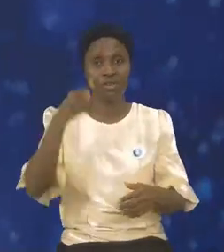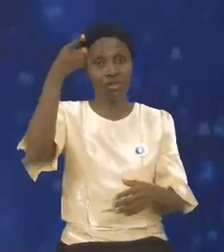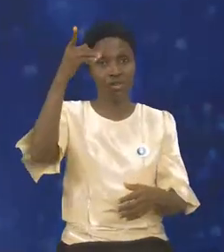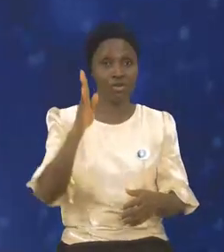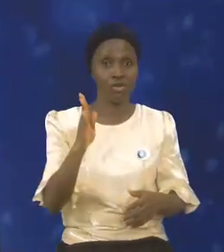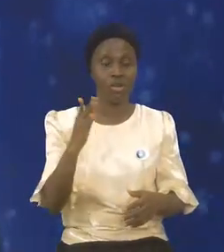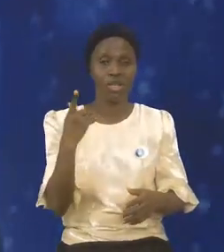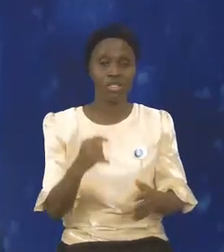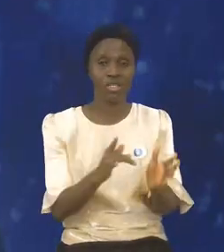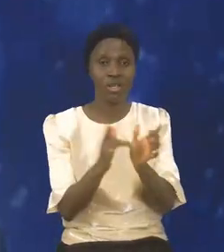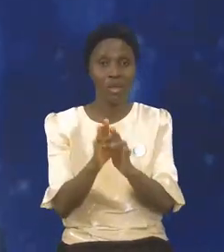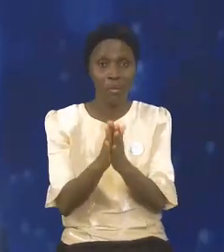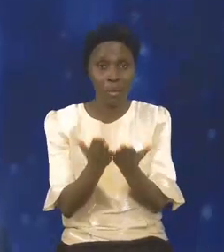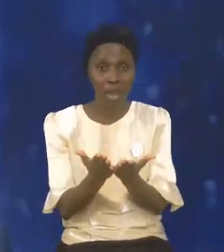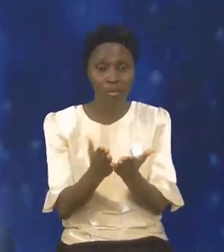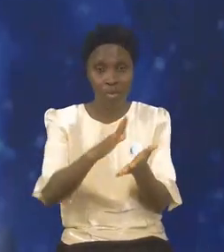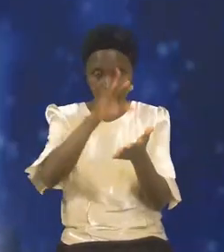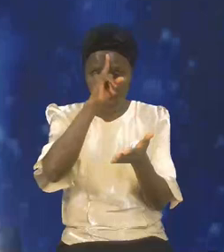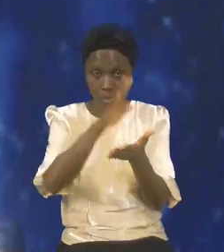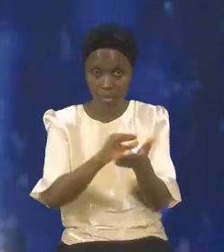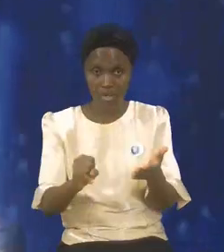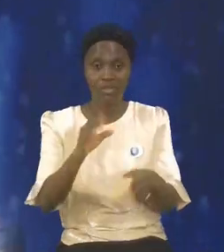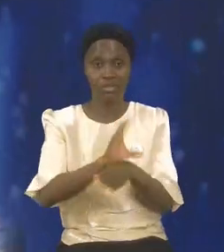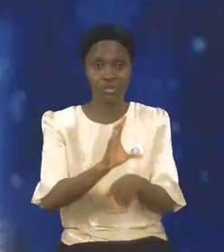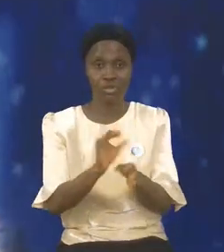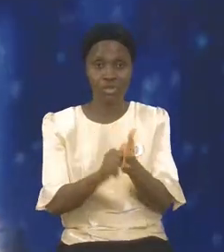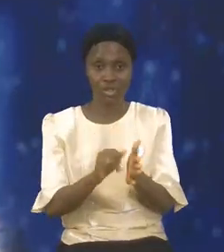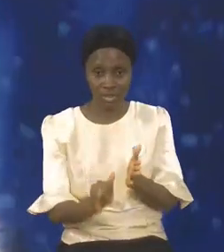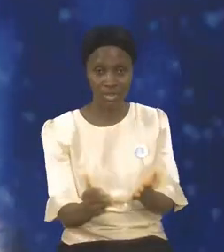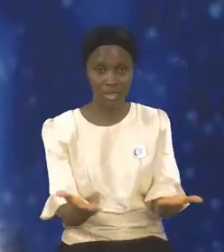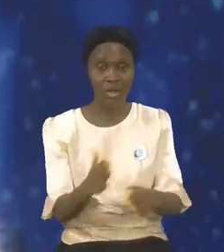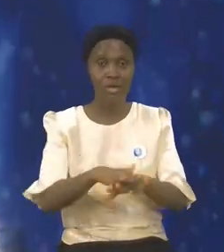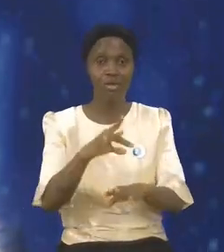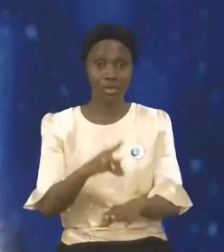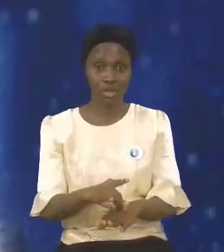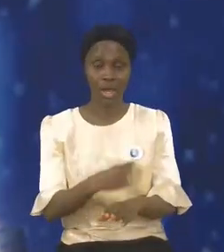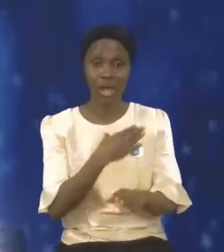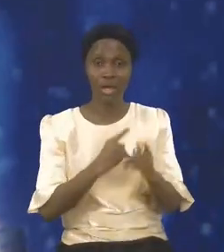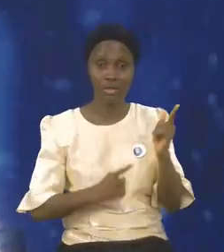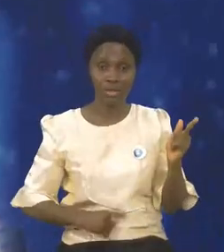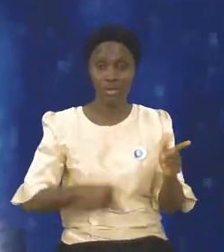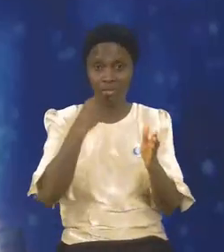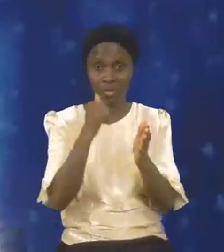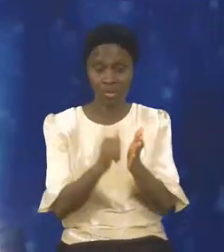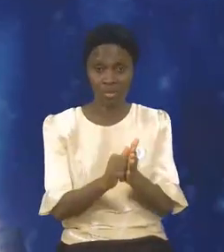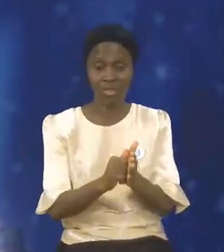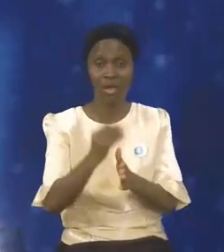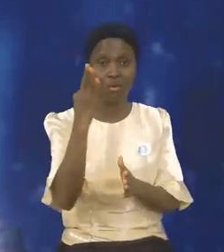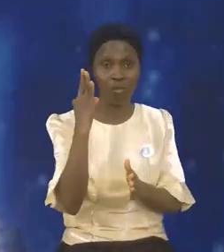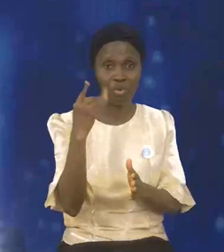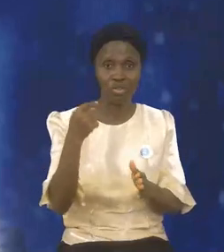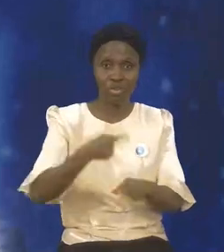C'est la branche de Christ, l'église du Dieu vivant, l'église qui croit au Seigneur, qui est encore ici. Le Seigneur dit,